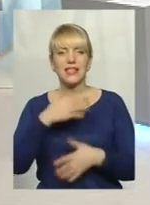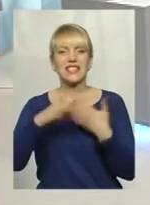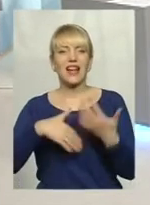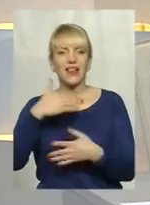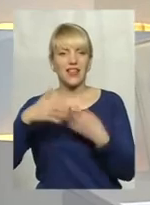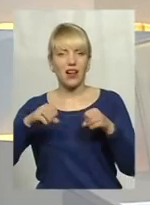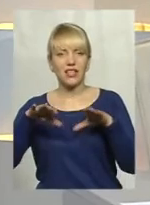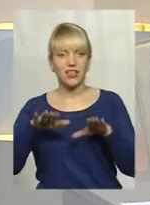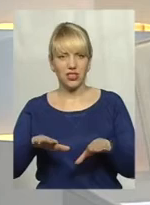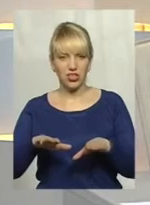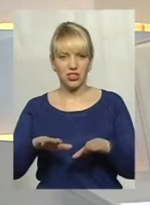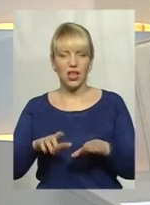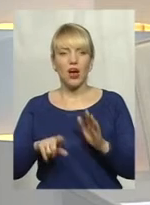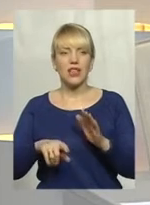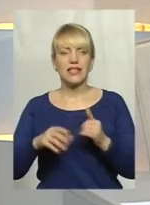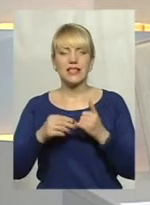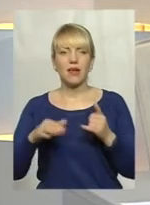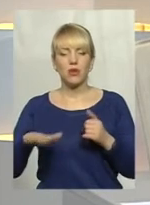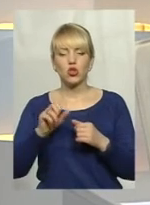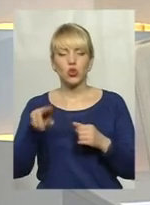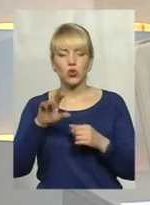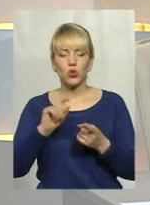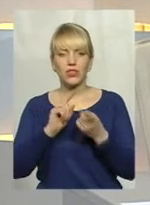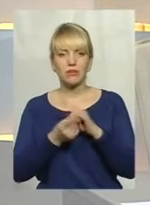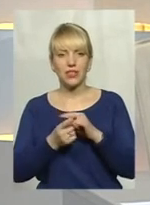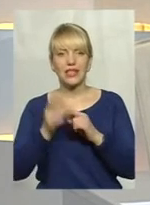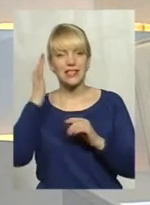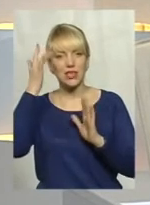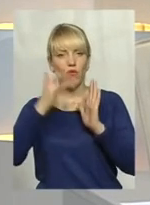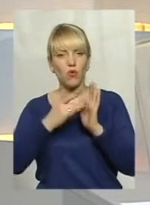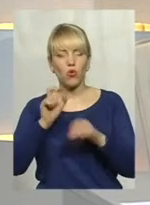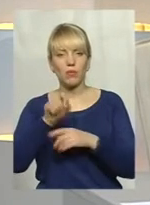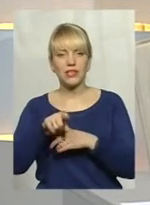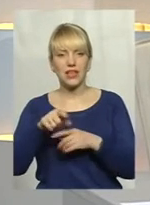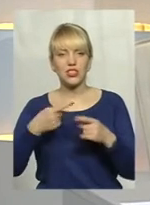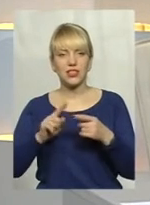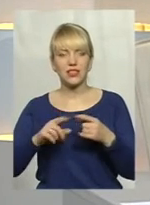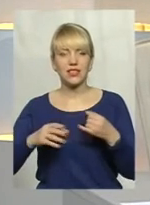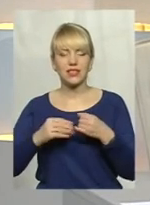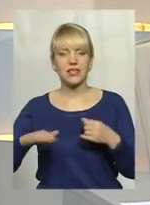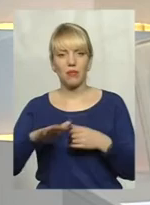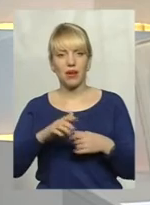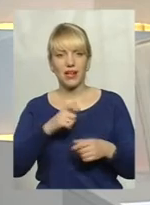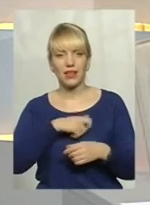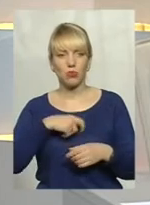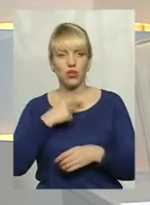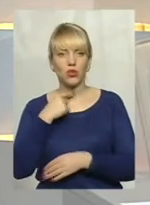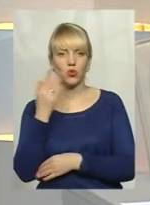земельних щодо зміни цільового призначення земель. Депутати голосували,